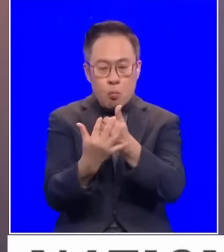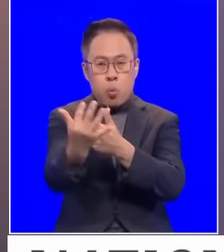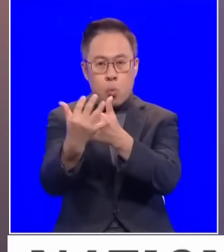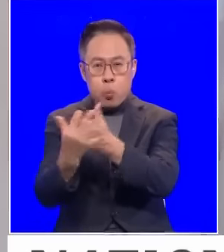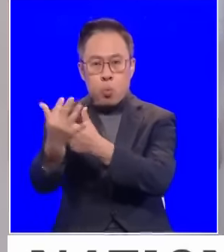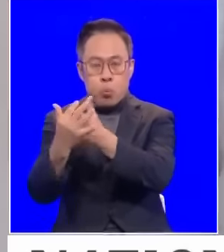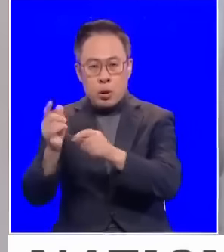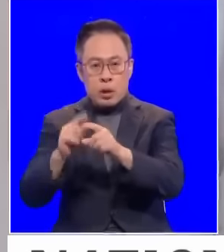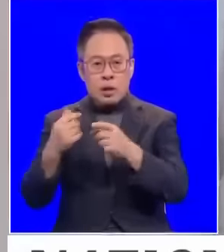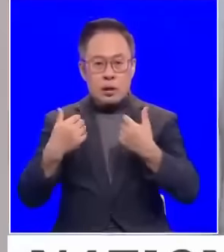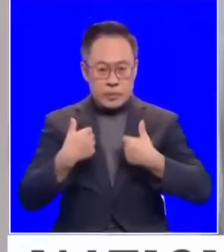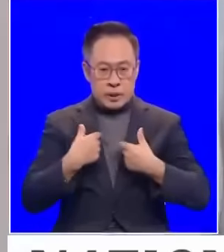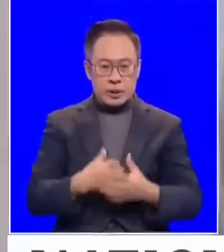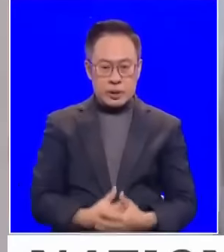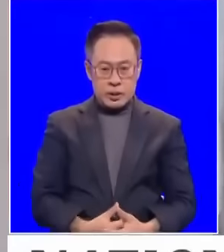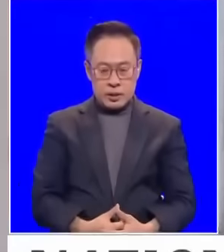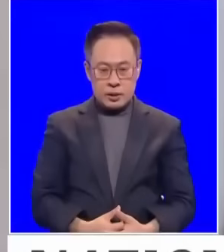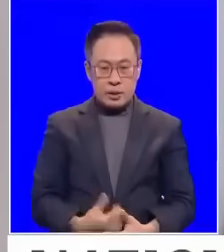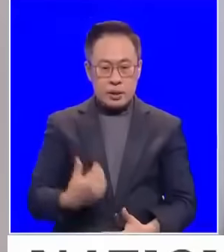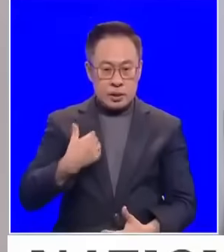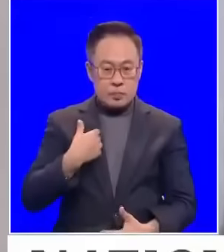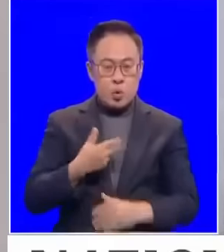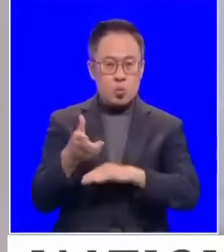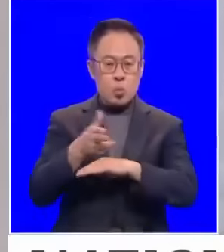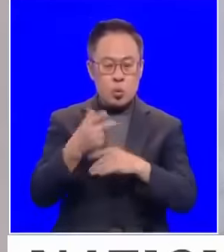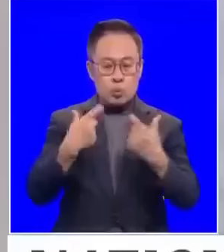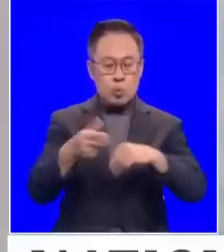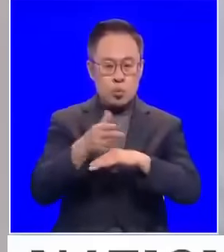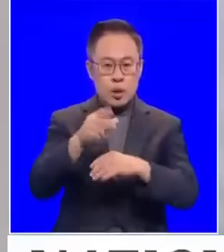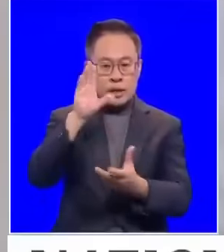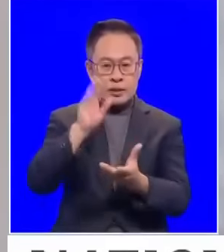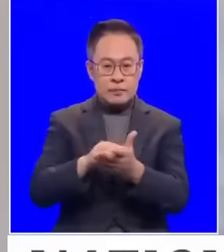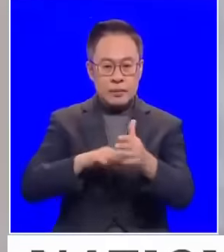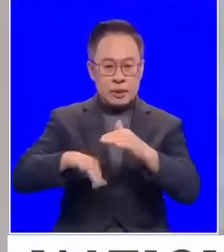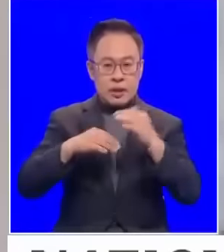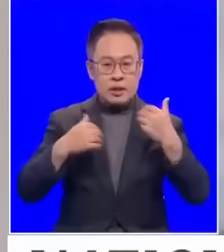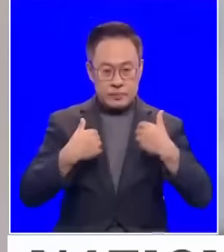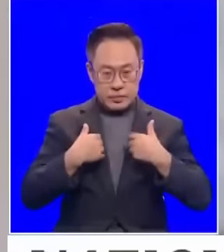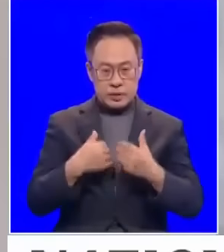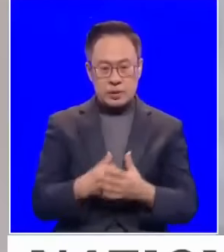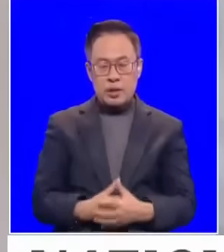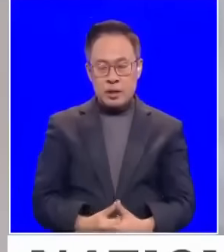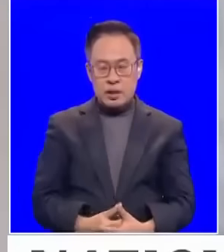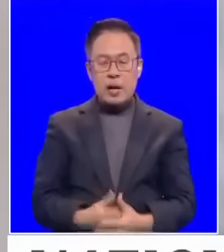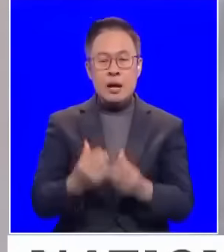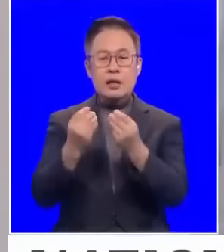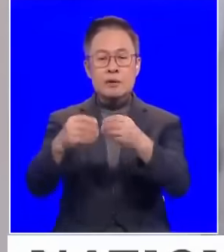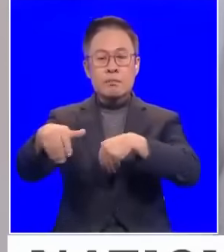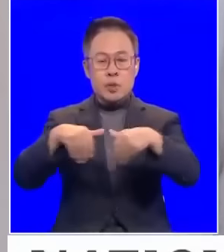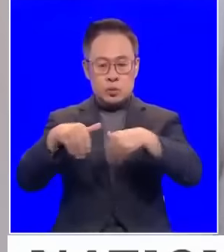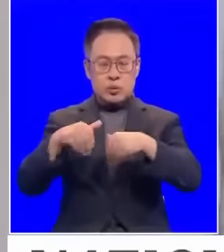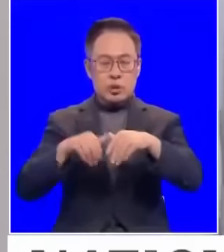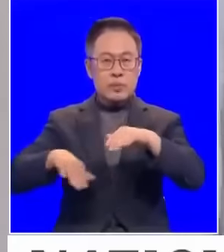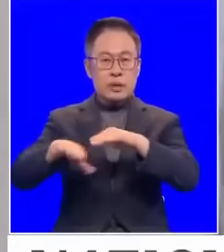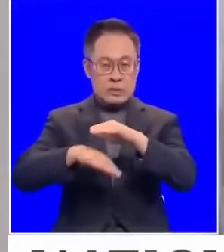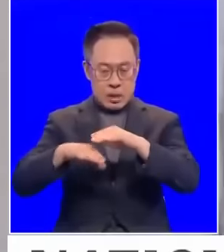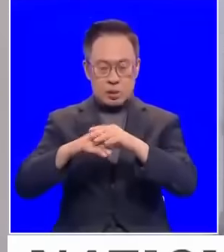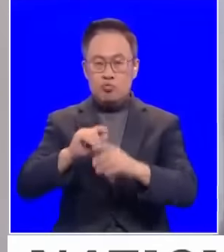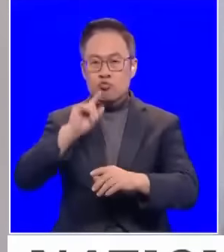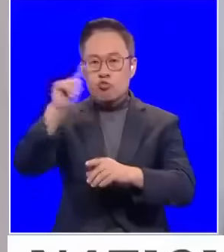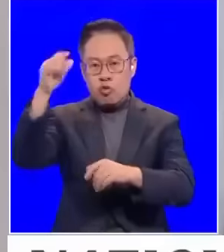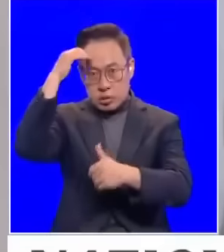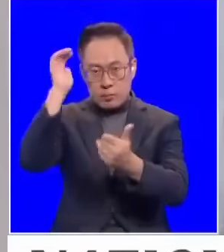ข้าร่วมประชุมในวันนั้นเอาคลิปวิดีโอที่เคยอัดเอาไว้อะค่ะมามอบให้กับตัวแทนผู้เสียหายนำไปเป็นหลักฐานในการแจ้ง